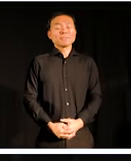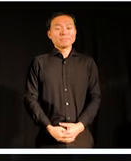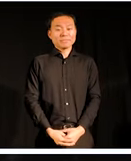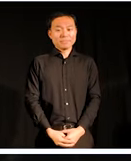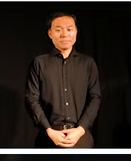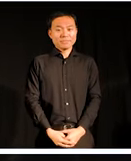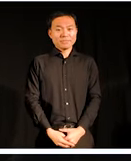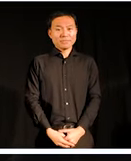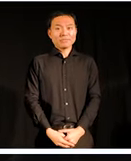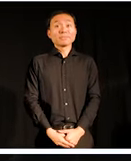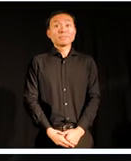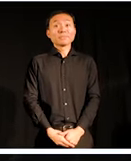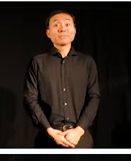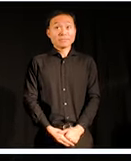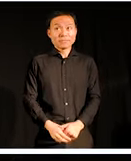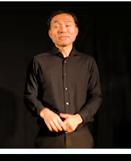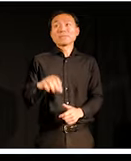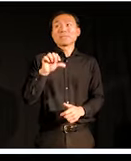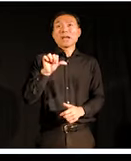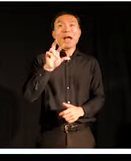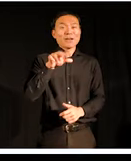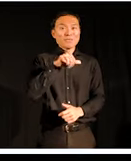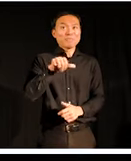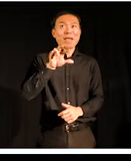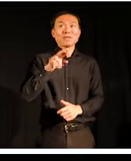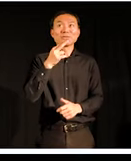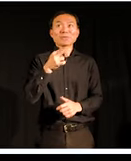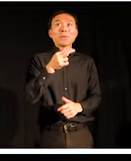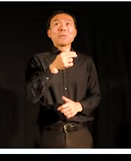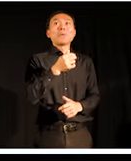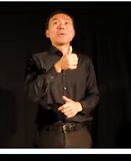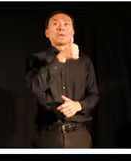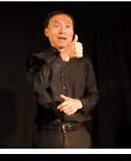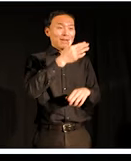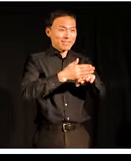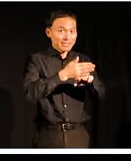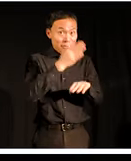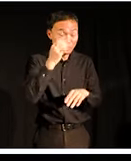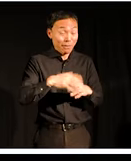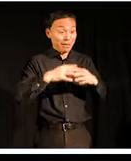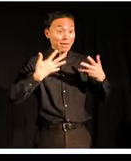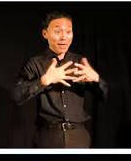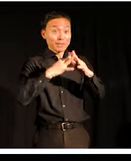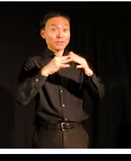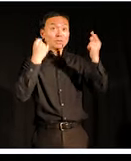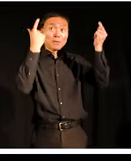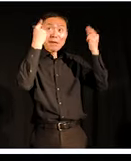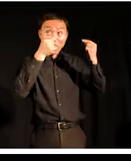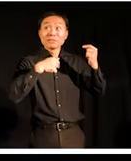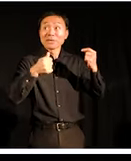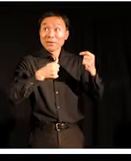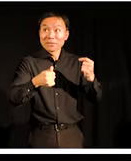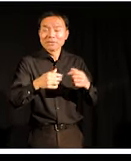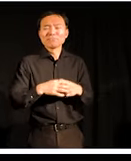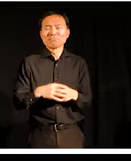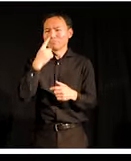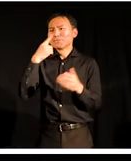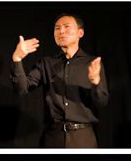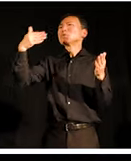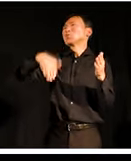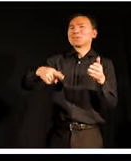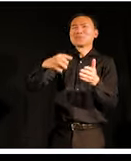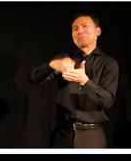ますアルベルトさんありがとうございました建築の大学すみになってたんですねいやいや